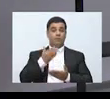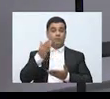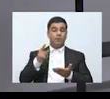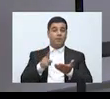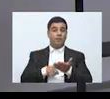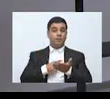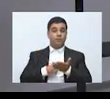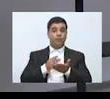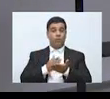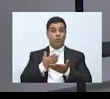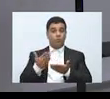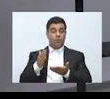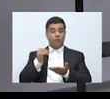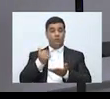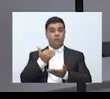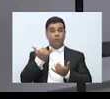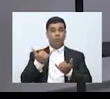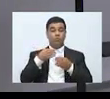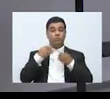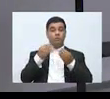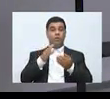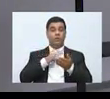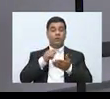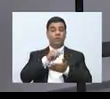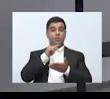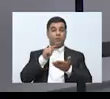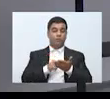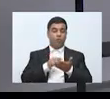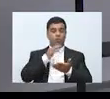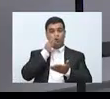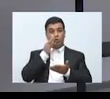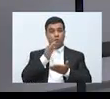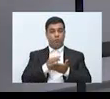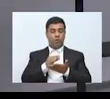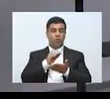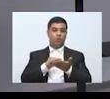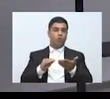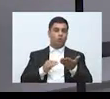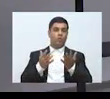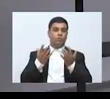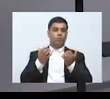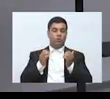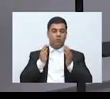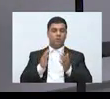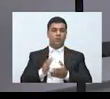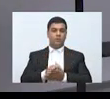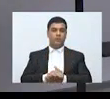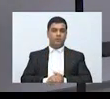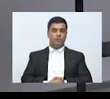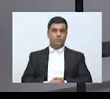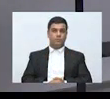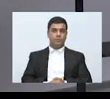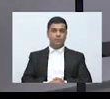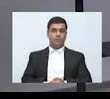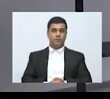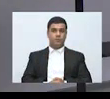Daftaringizni oching va mana bu berilgan savollarga javoblarni yozib borishingiz kerak